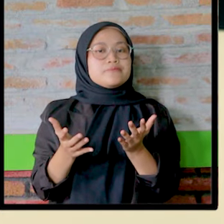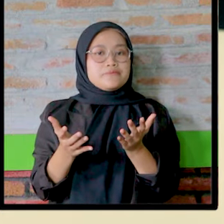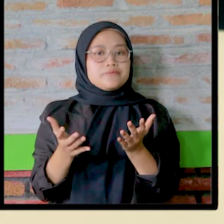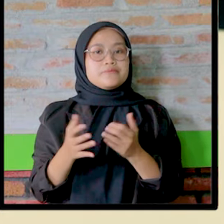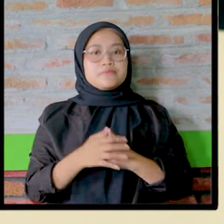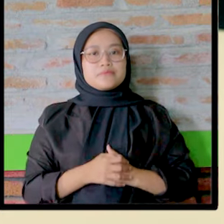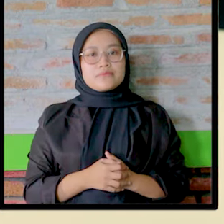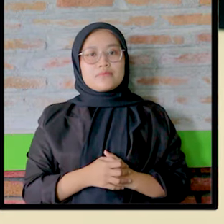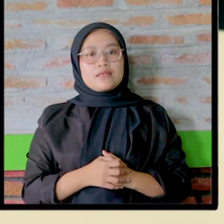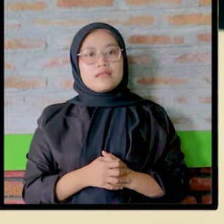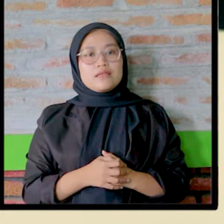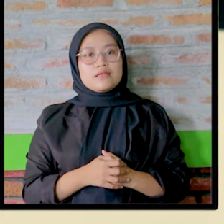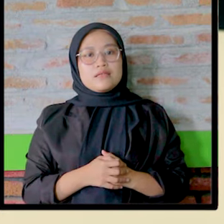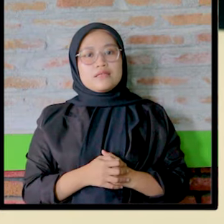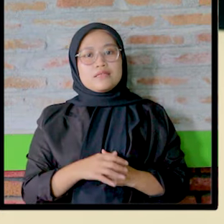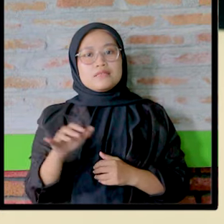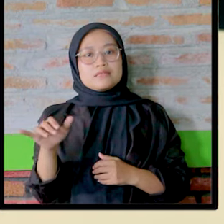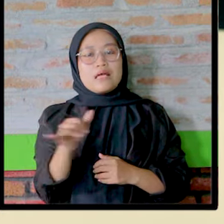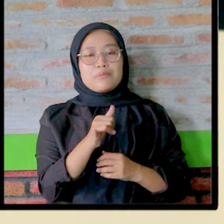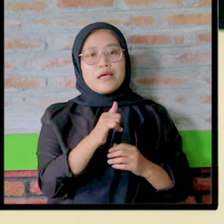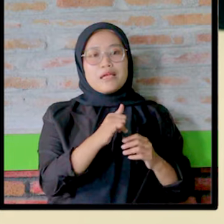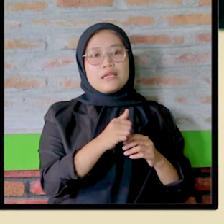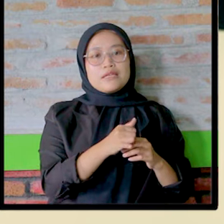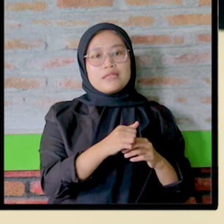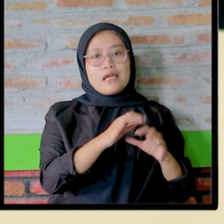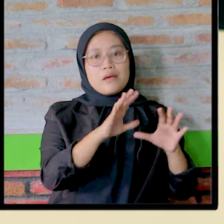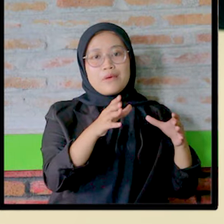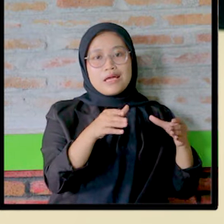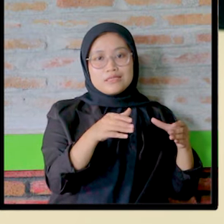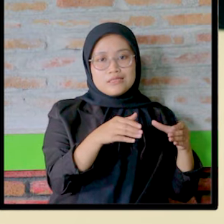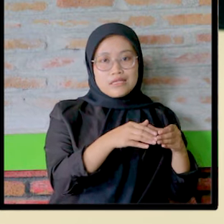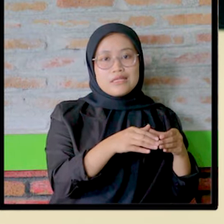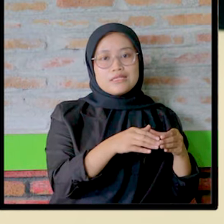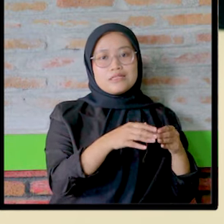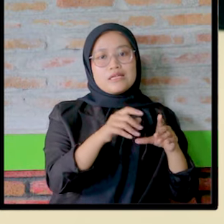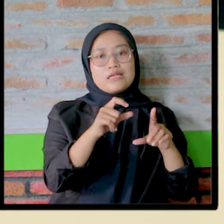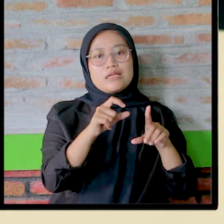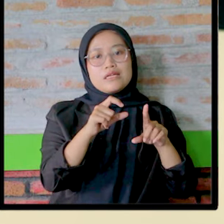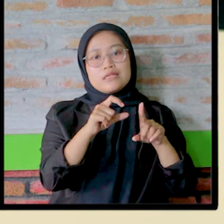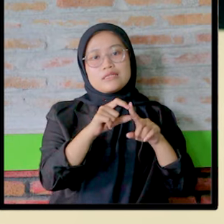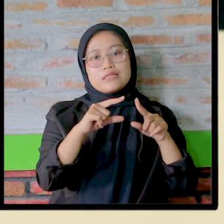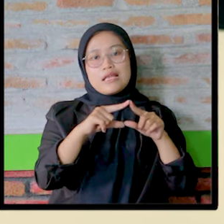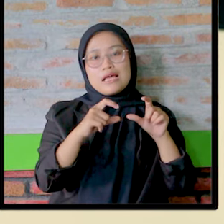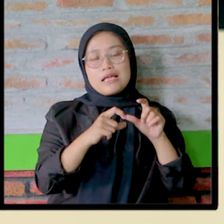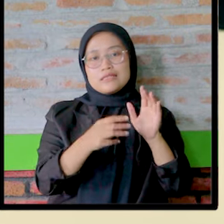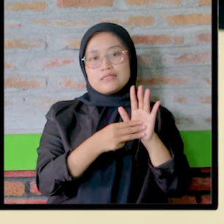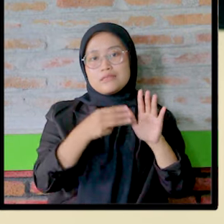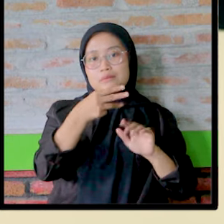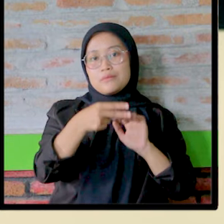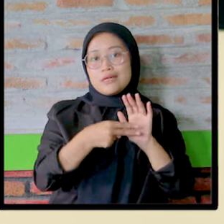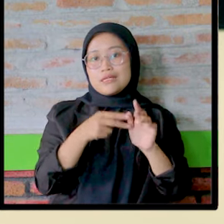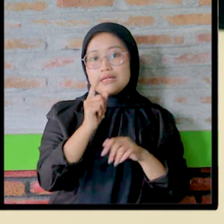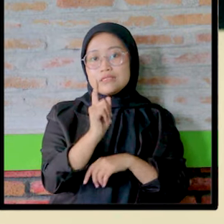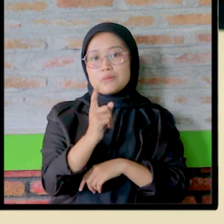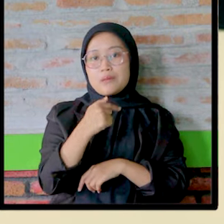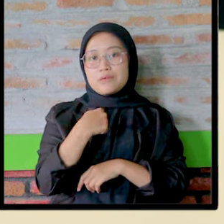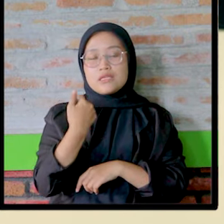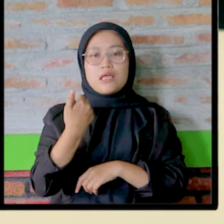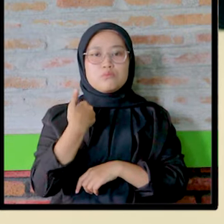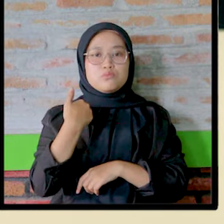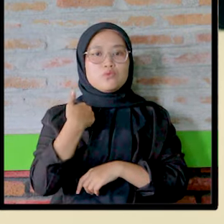kemudian dengan majelis didasmennya karena adalah karena kita mempunyai